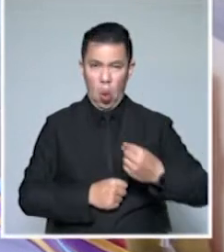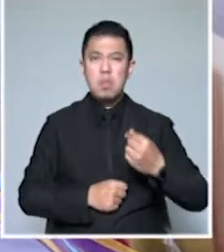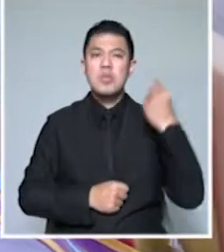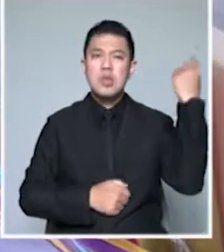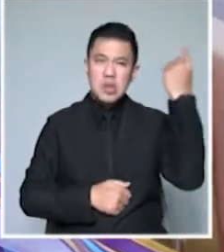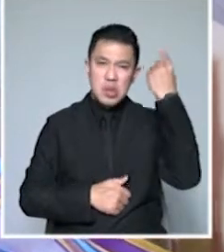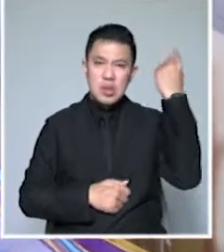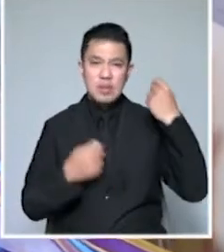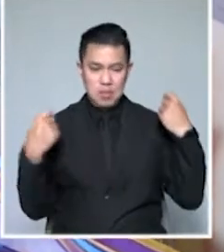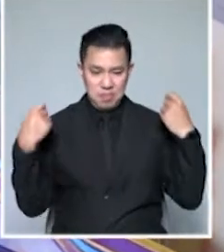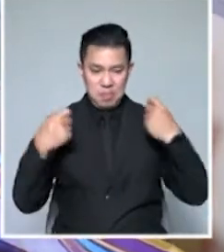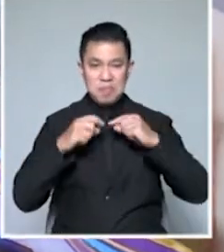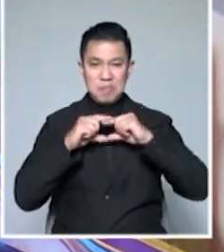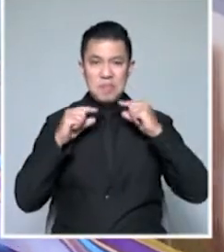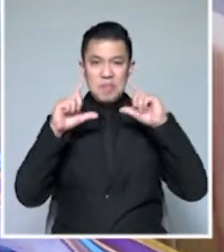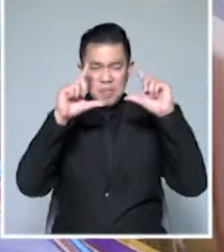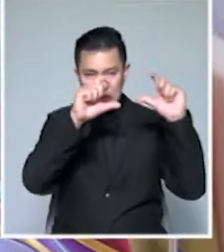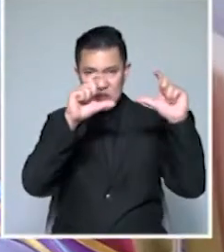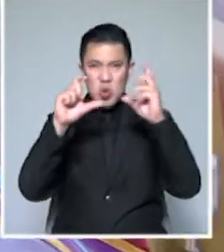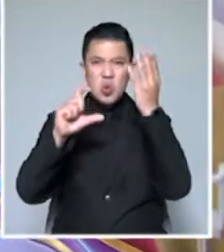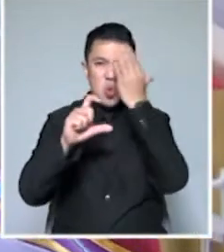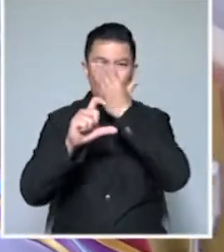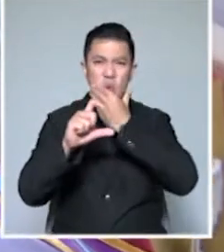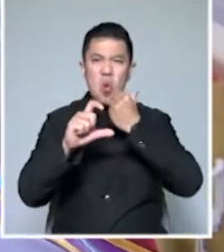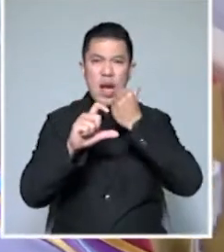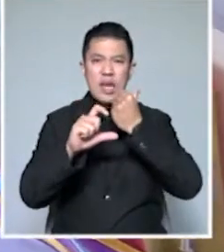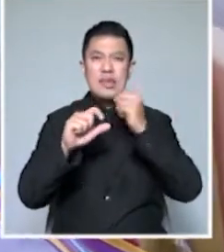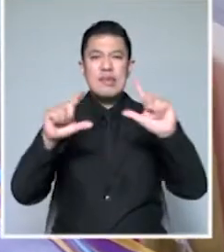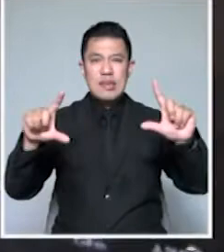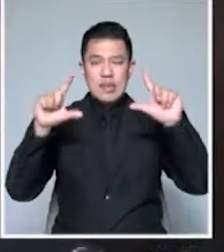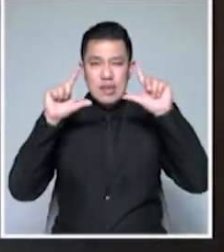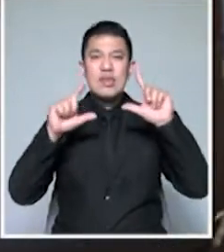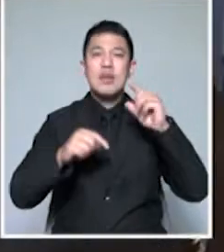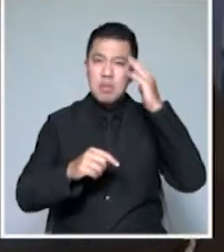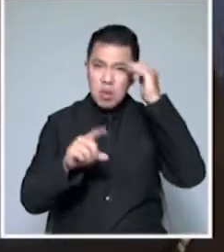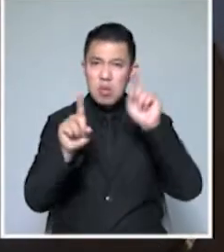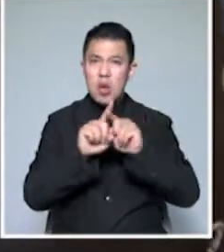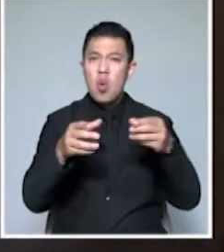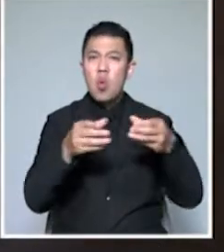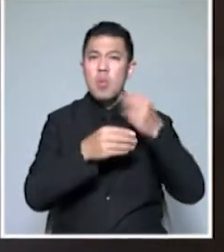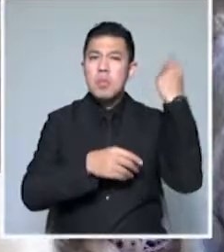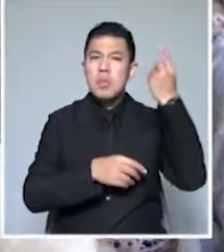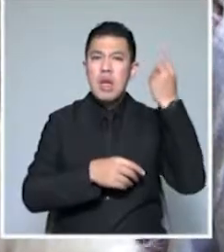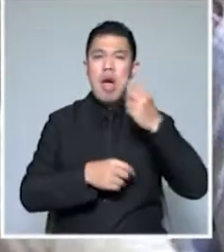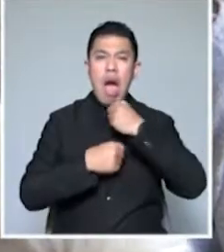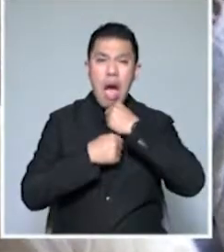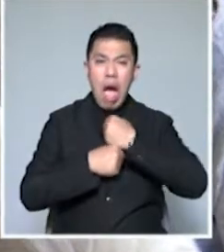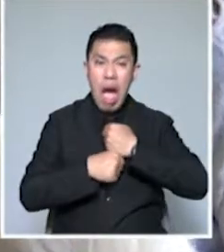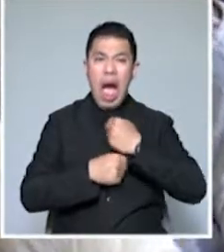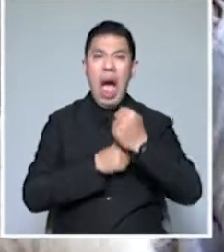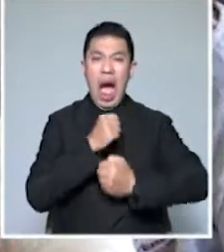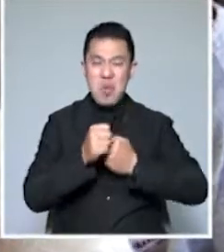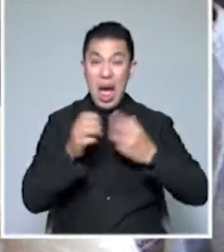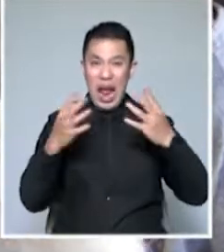างแต่งชุดบัณฑิตเพื่อถ่ายรูปกับจุดไฮไลท์ของการท่องเที่ยวในครั้งนี้เช่นเดียวกับกลุ่มนักท่องเที่ยวสูงอายุแต่หัวใจวั